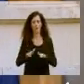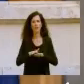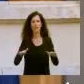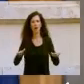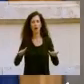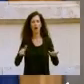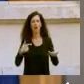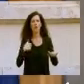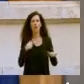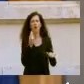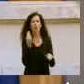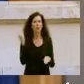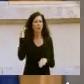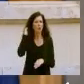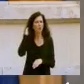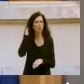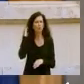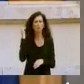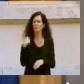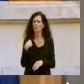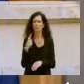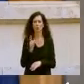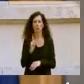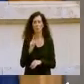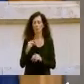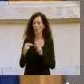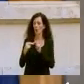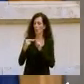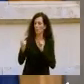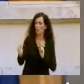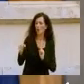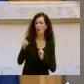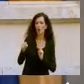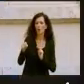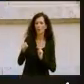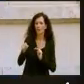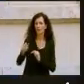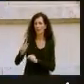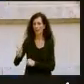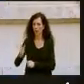valuterà anche il ponte sullo stretto